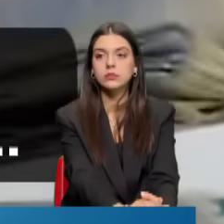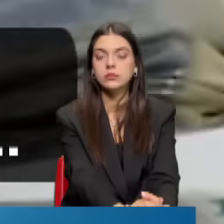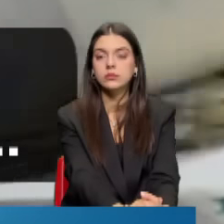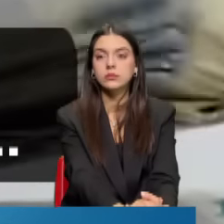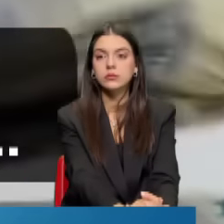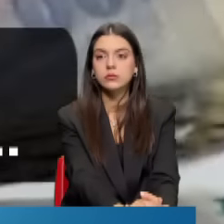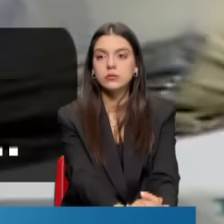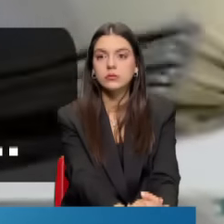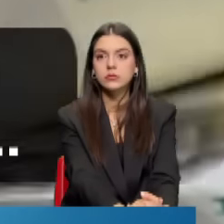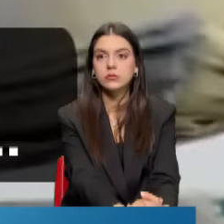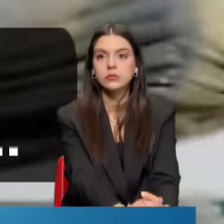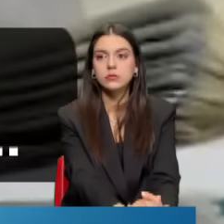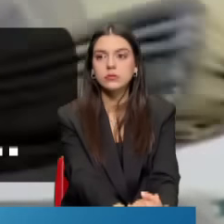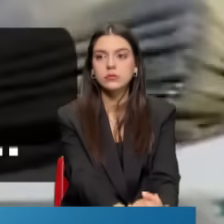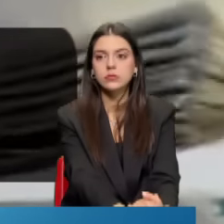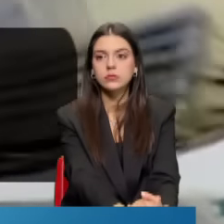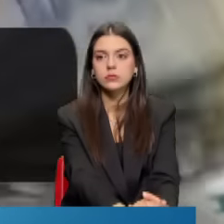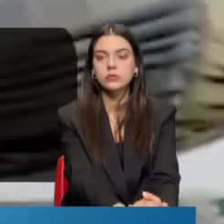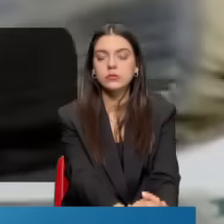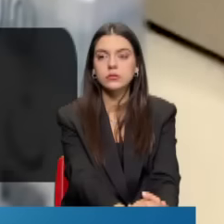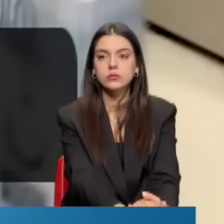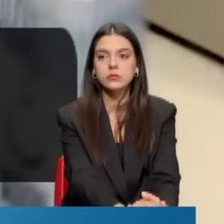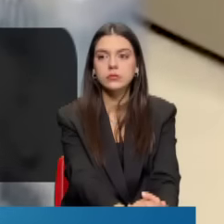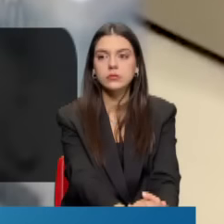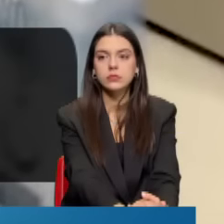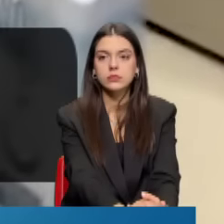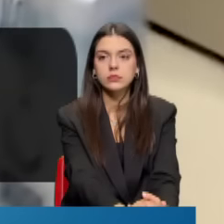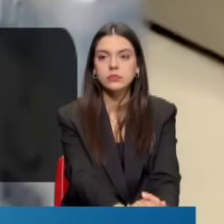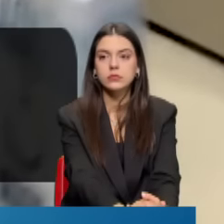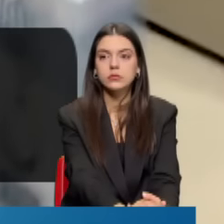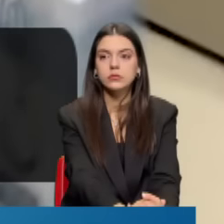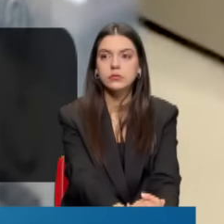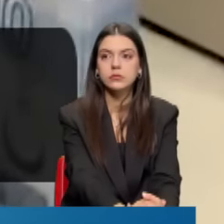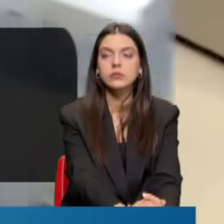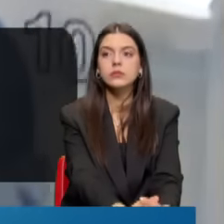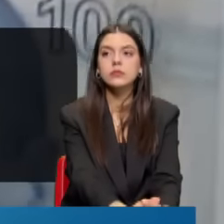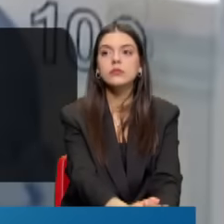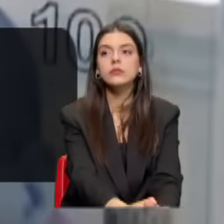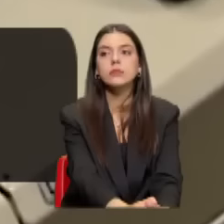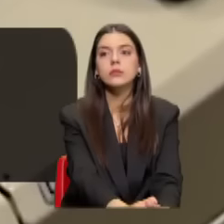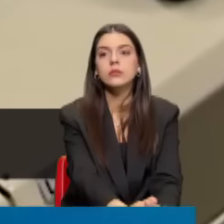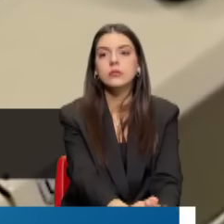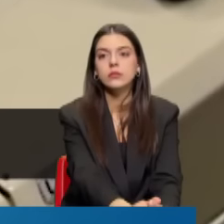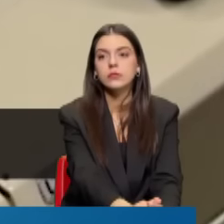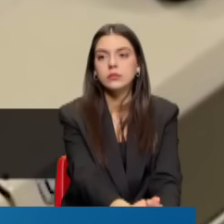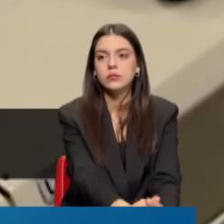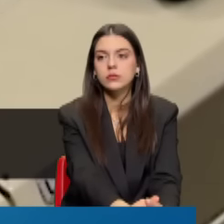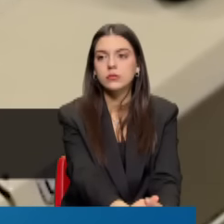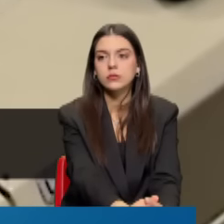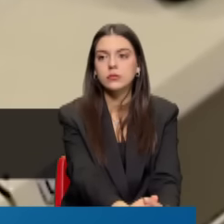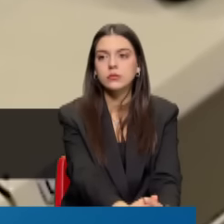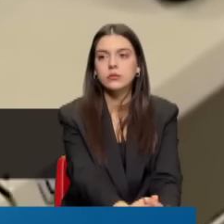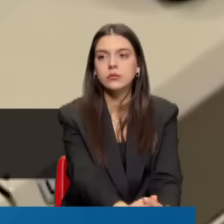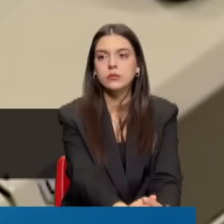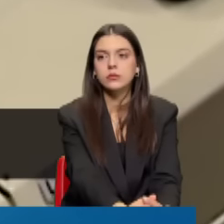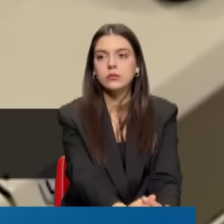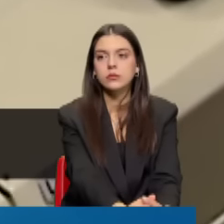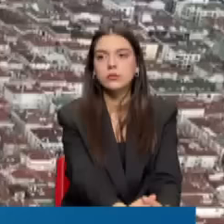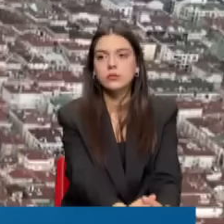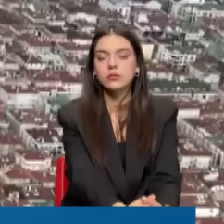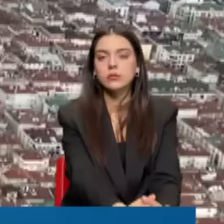olan 4'ün projesini yapmadan önce bizim kamu bankalarıyla özel bir anlaşmamız vardı anlaşmamız olmasına rağmen hiçbir vatandaşımıza Kredi